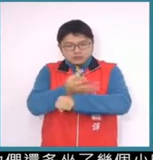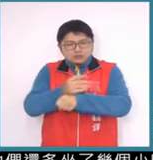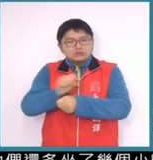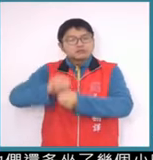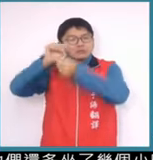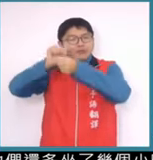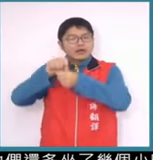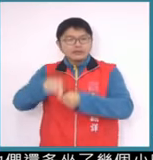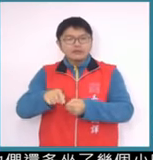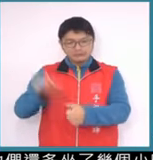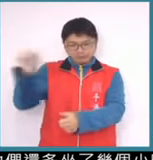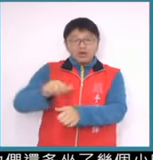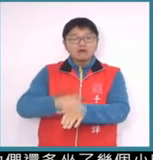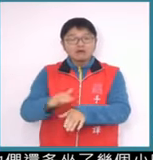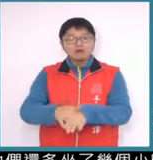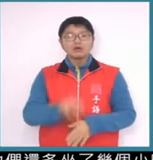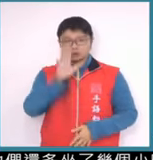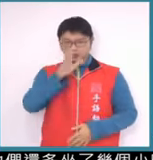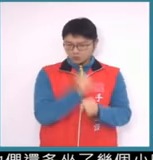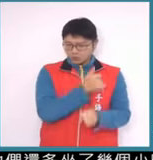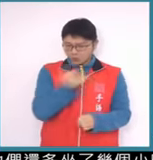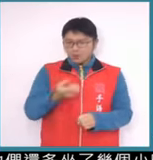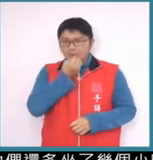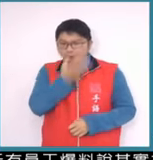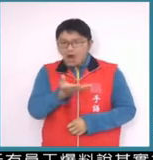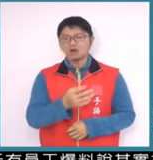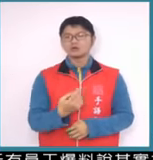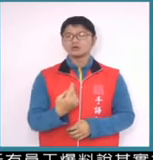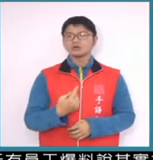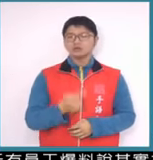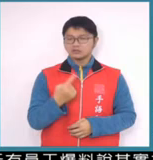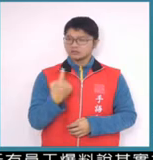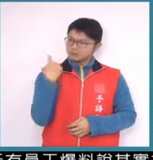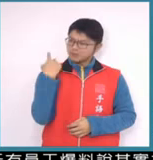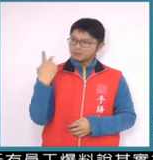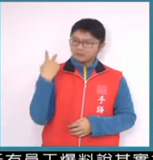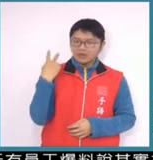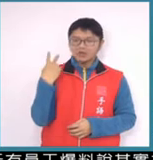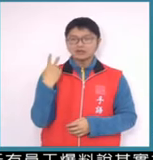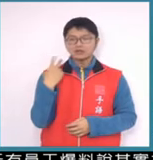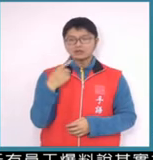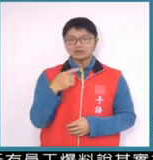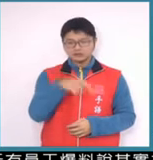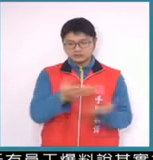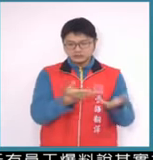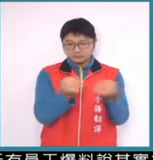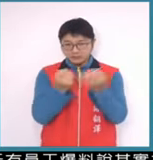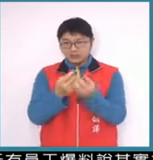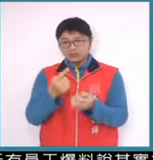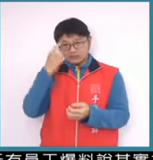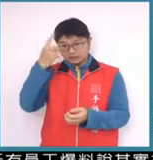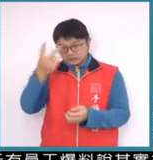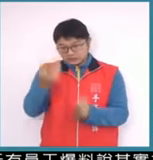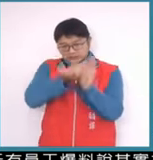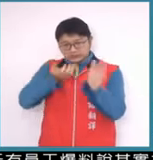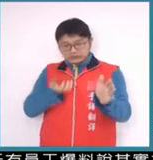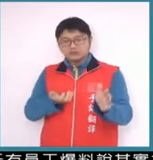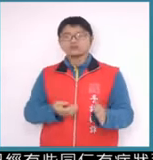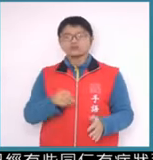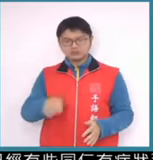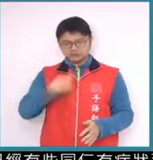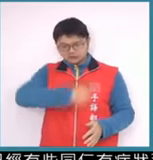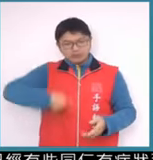说，其实在一两天前，公司内部已经有些同仁有症状，那也有做快筛。那这部分